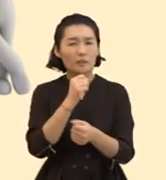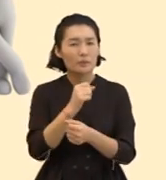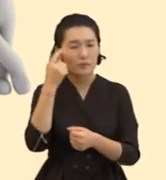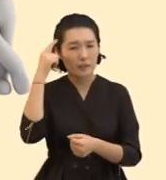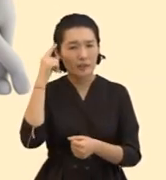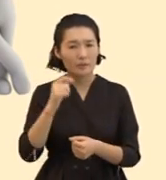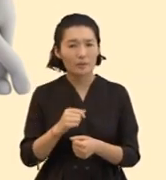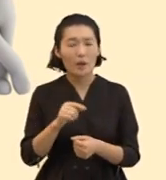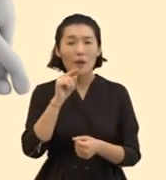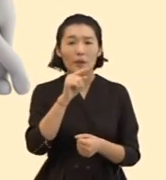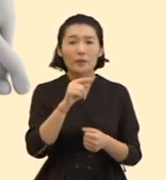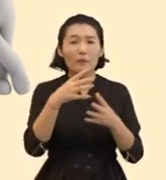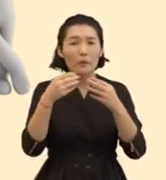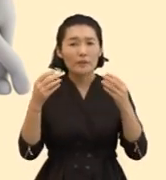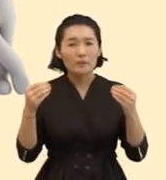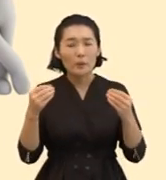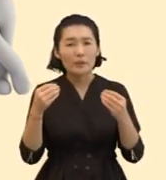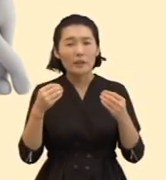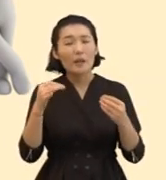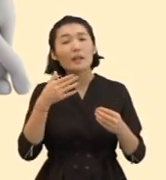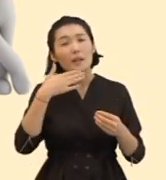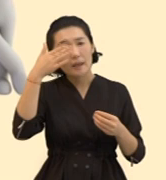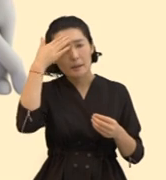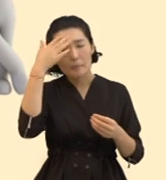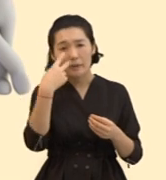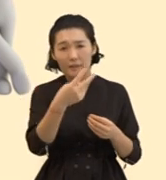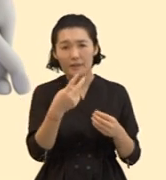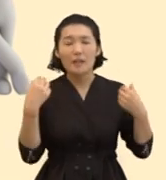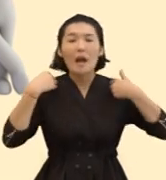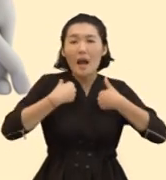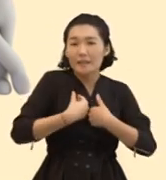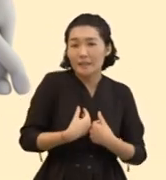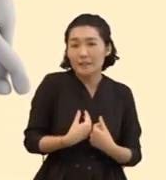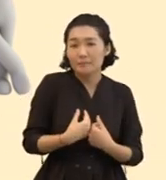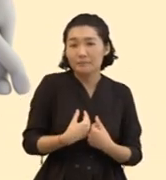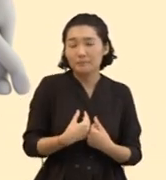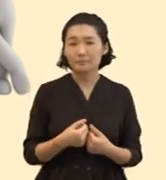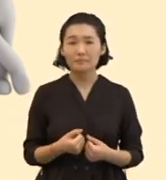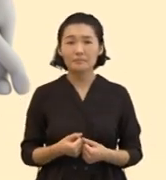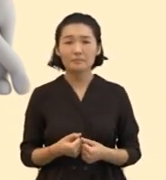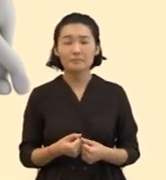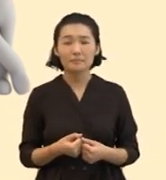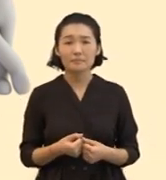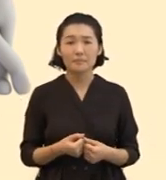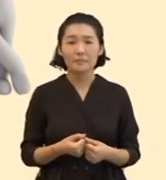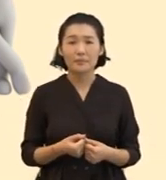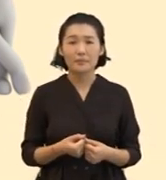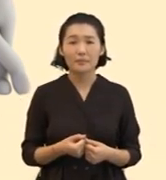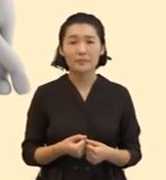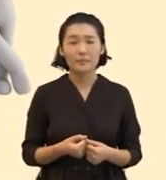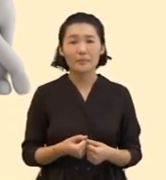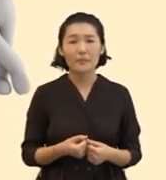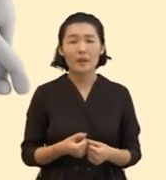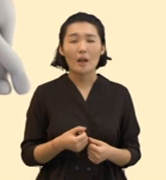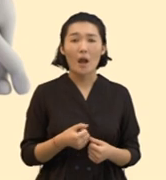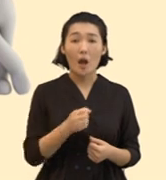весной и летом мы видели одета его весной и летом мы видели одетым а